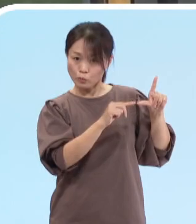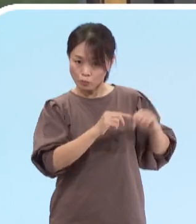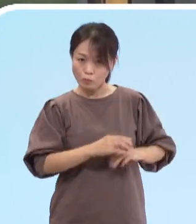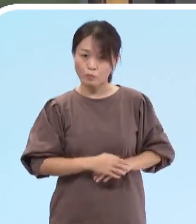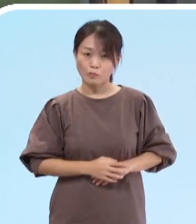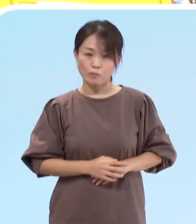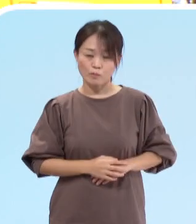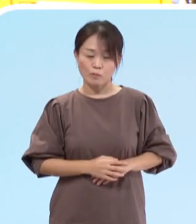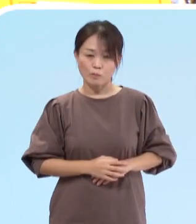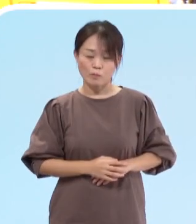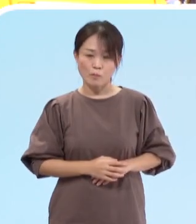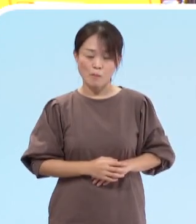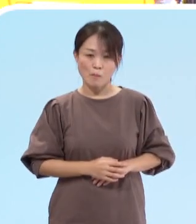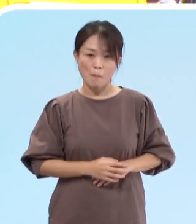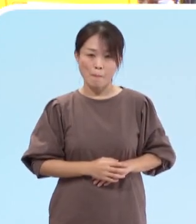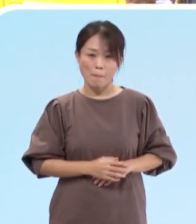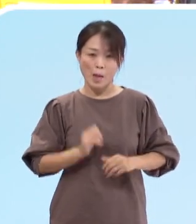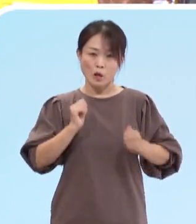になるんです。